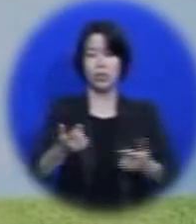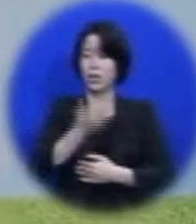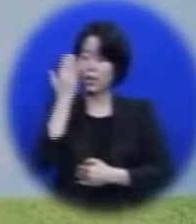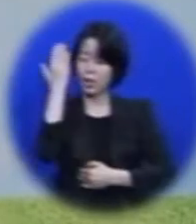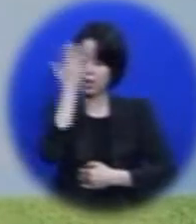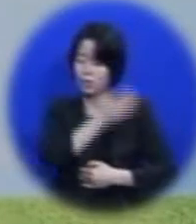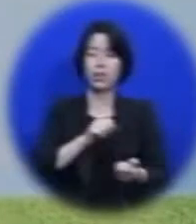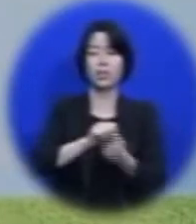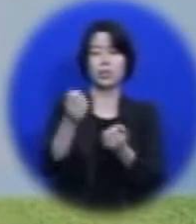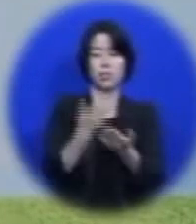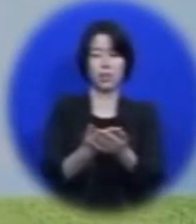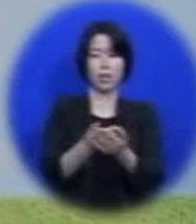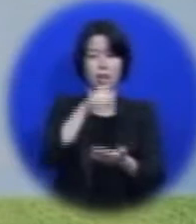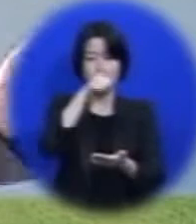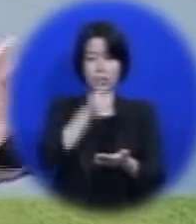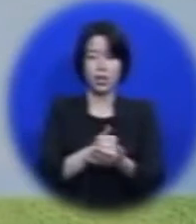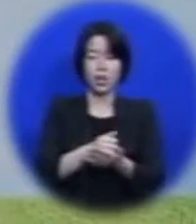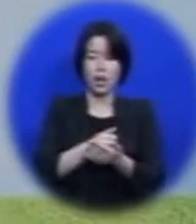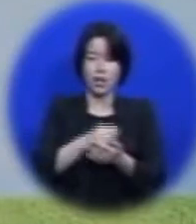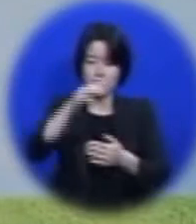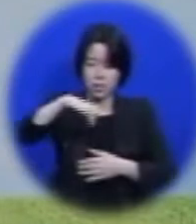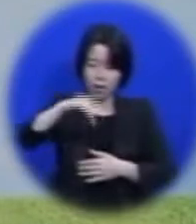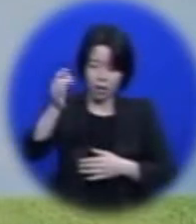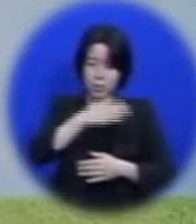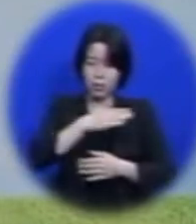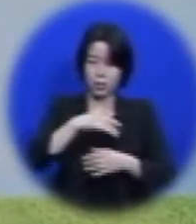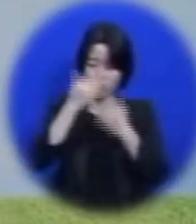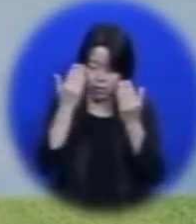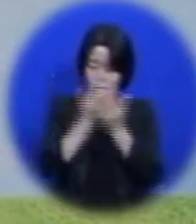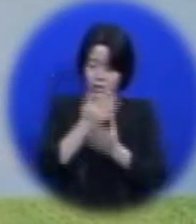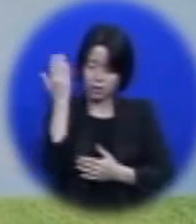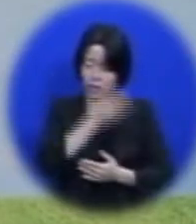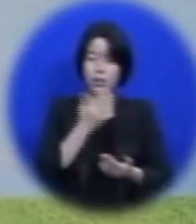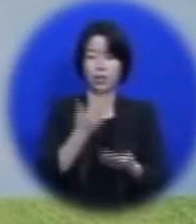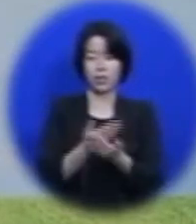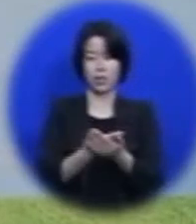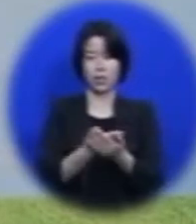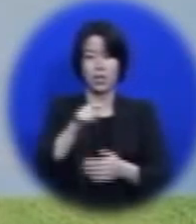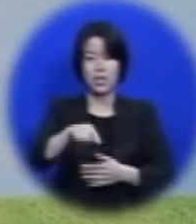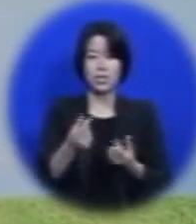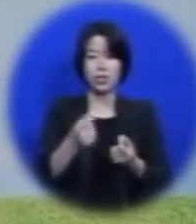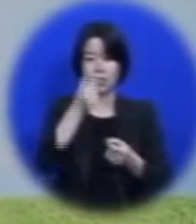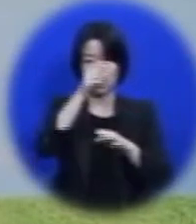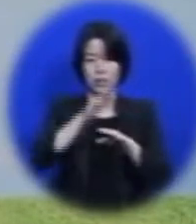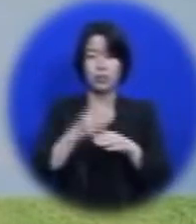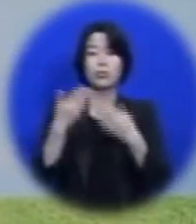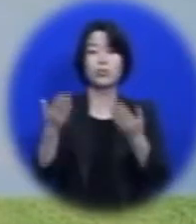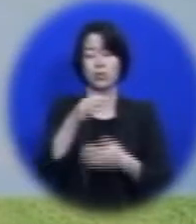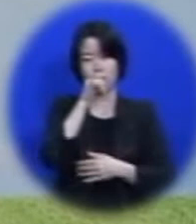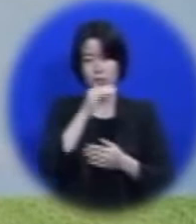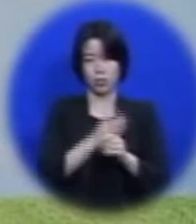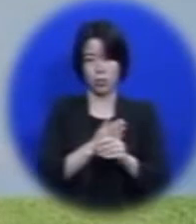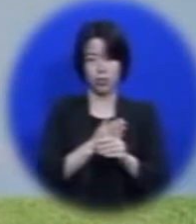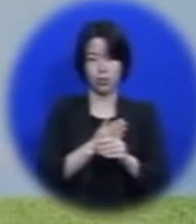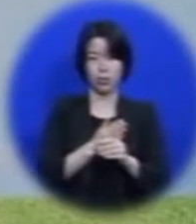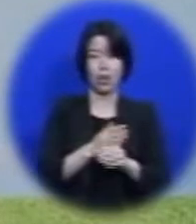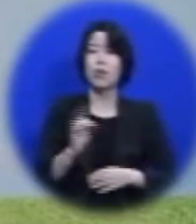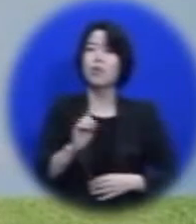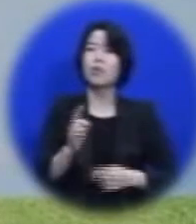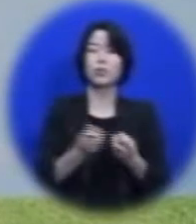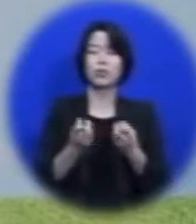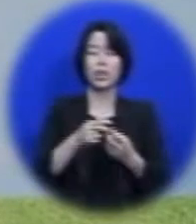깨끗하게 씻어달라. 죄가 아예 없이 해달라는 이런 기도를 지금 다윗이 하나님께 드리고 있다 그 말입니다.